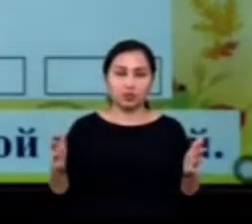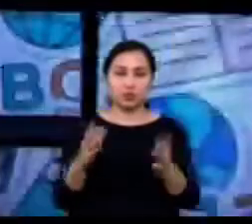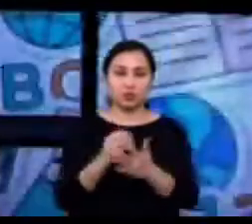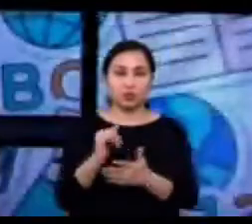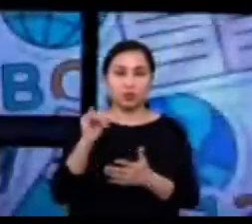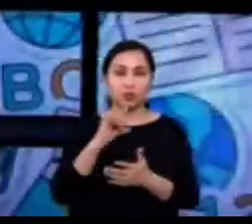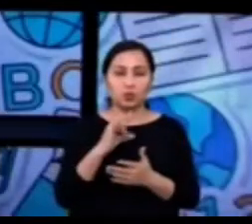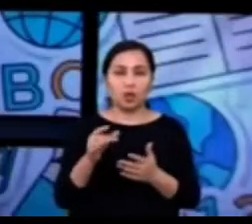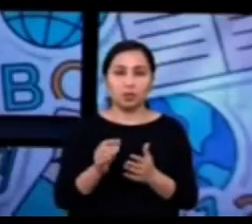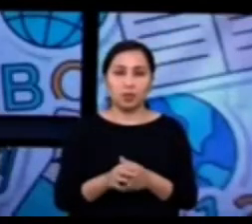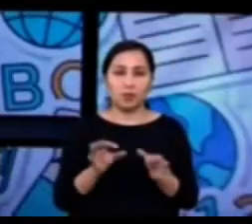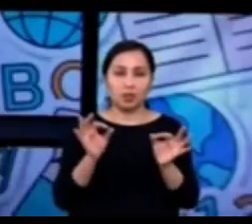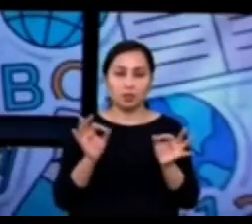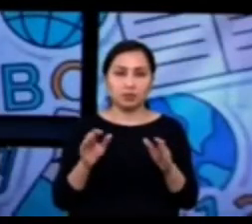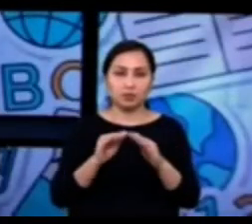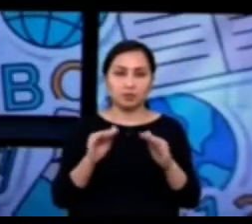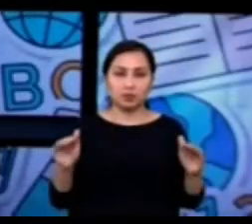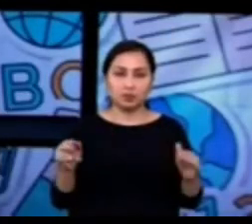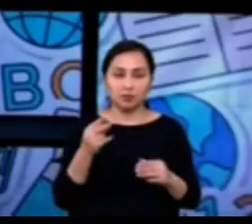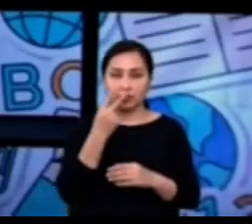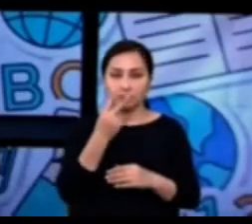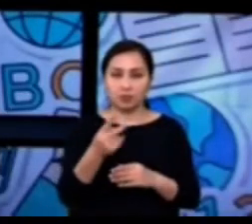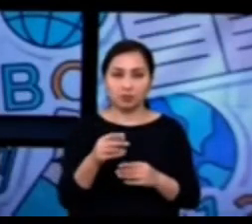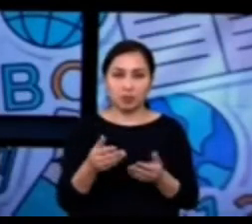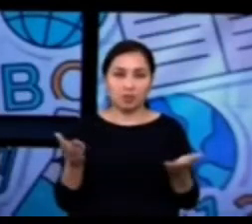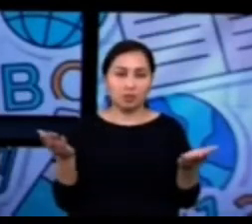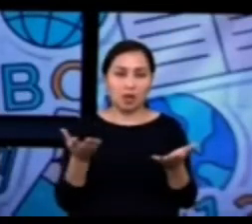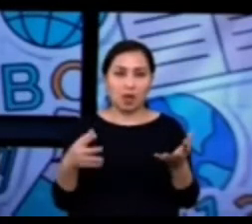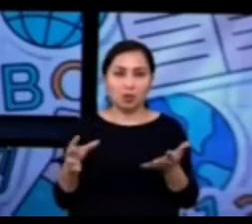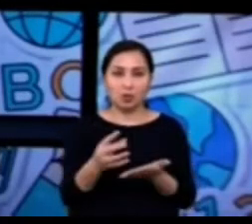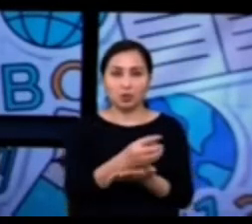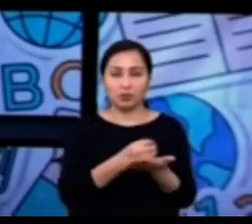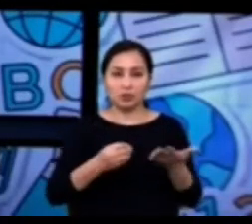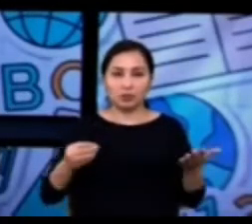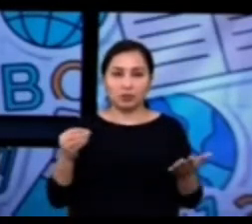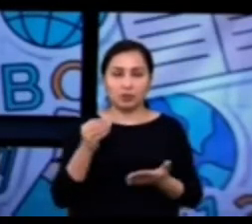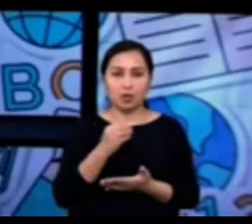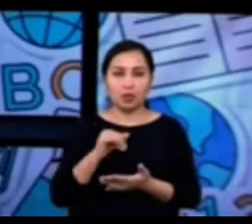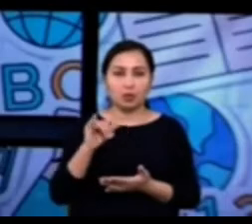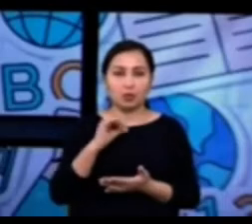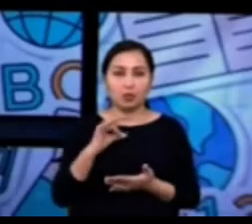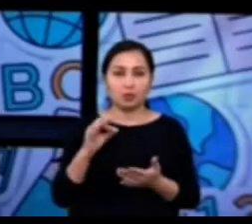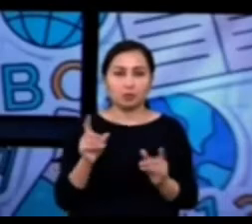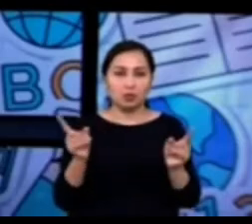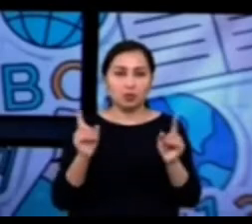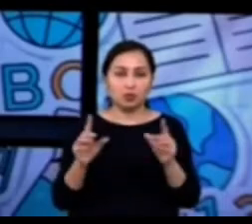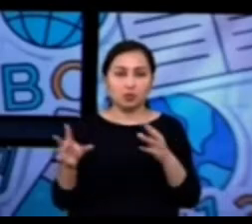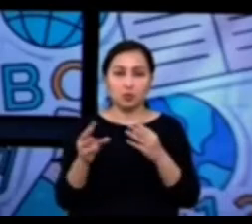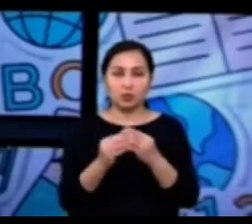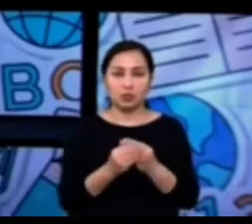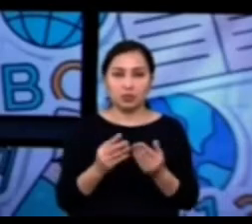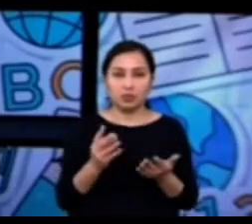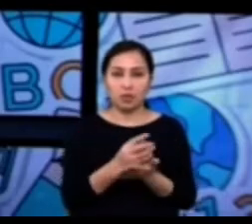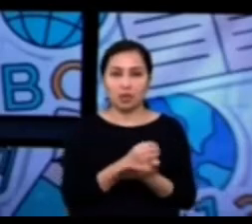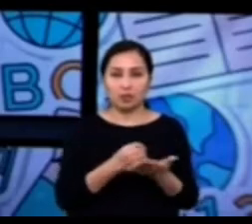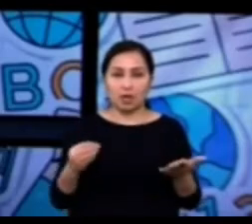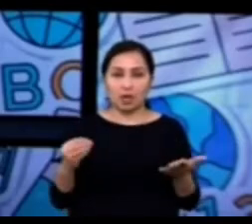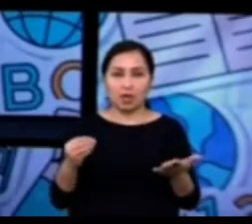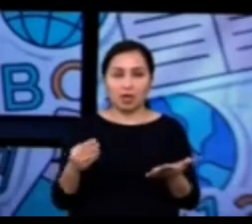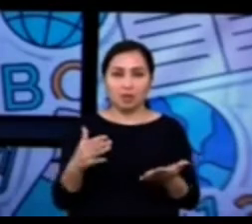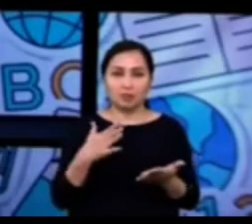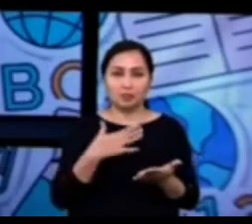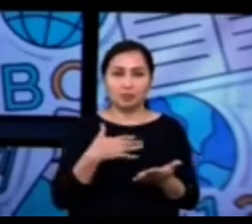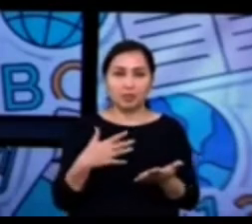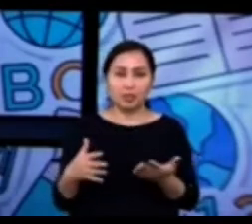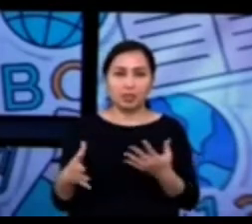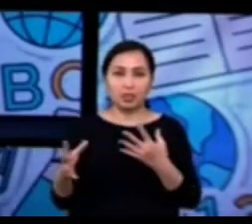урожай. Действительно, ребята, посмотрите, какой мы собрали урожай. Что мы собрали с вами? Мы